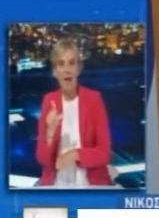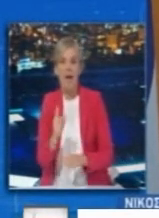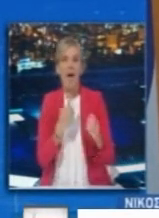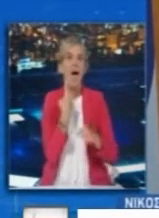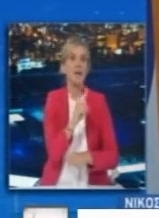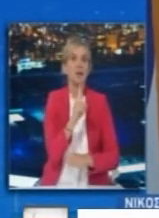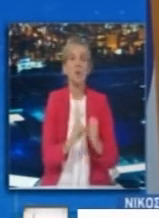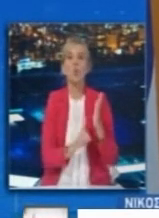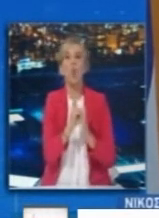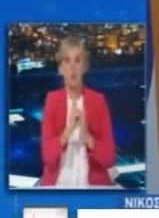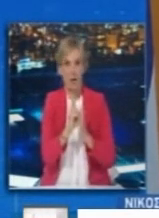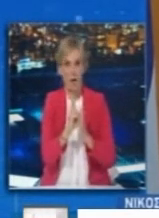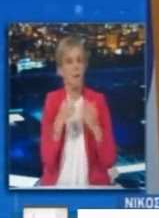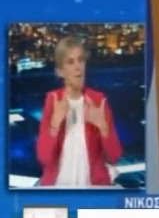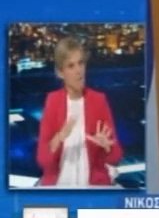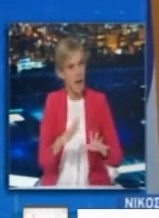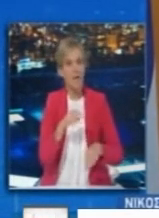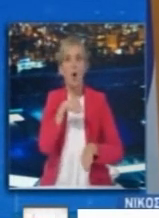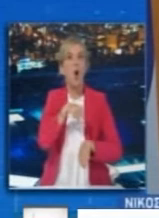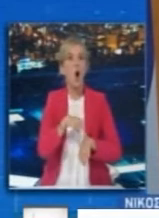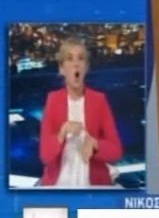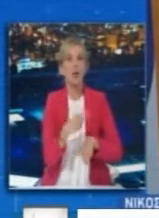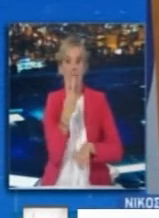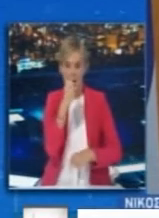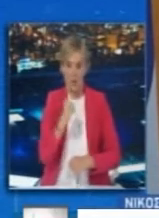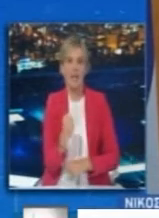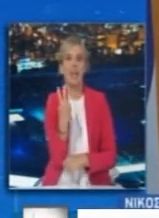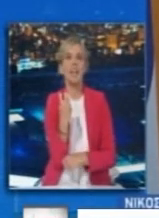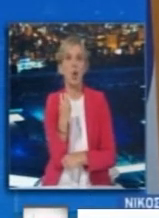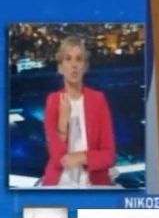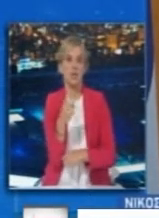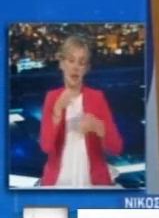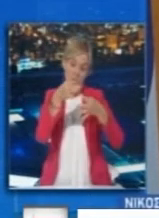μηνύματα. Το πρώτο στις 2:20 το μεσημέρι για την εκένωση των